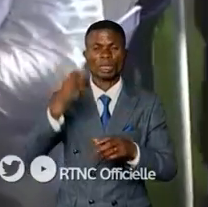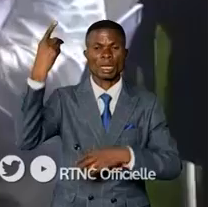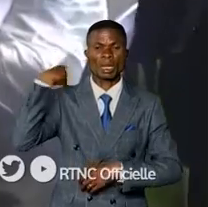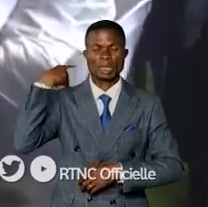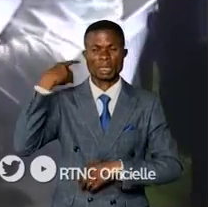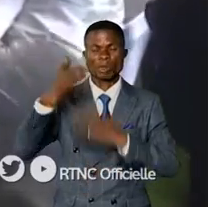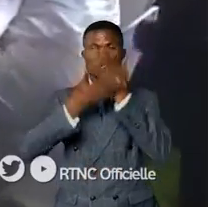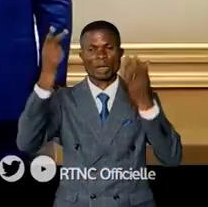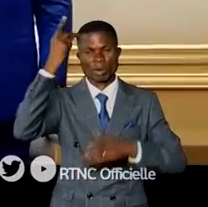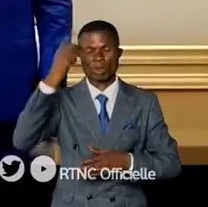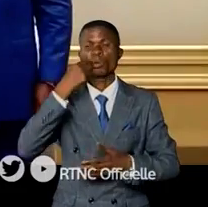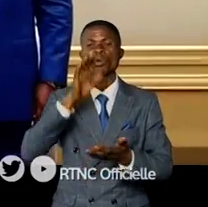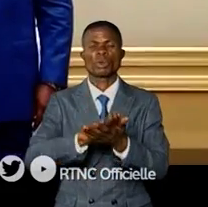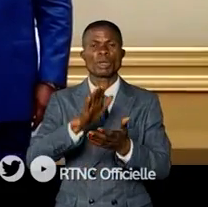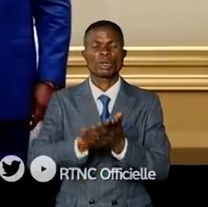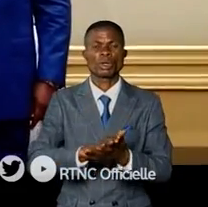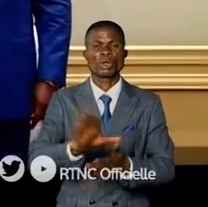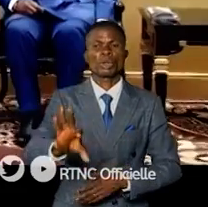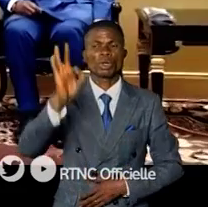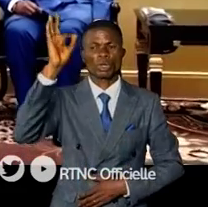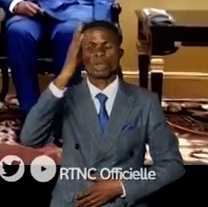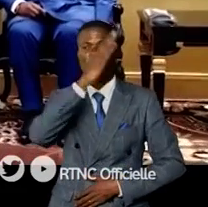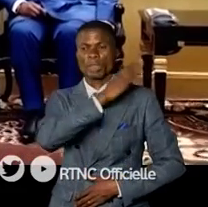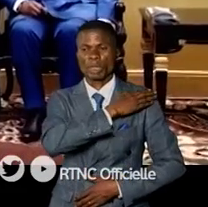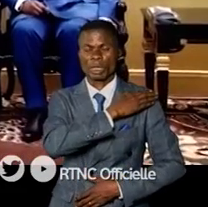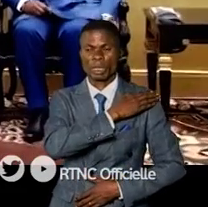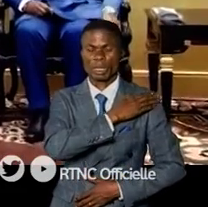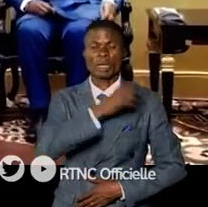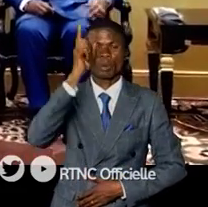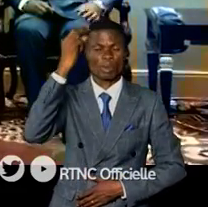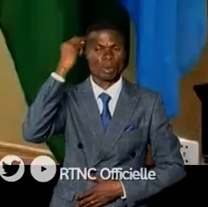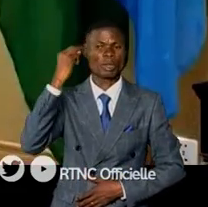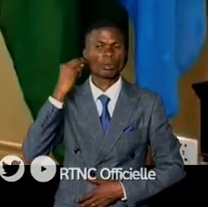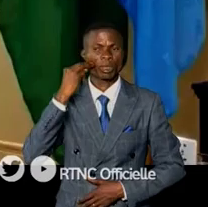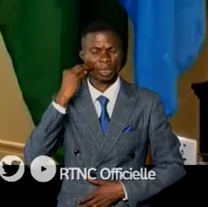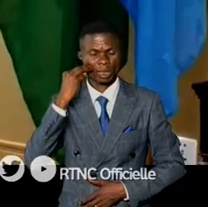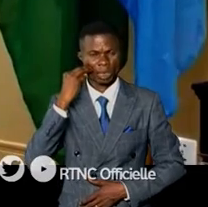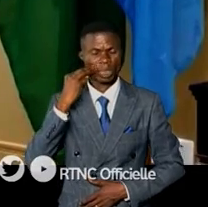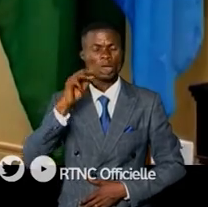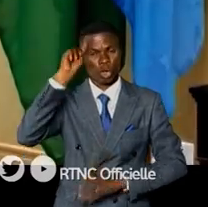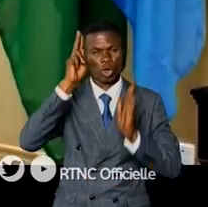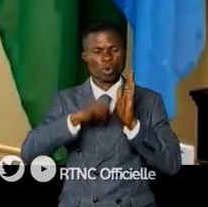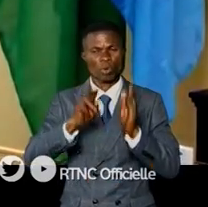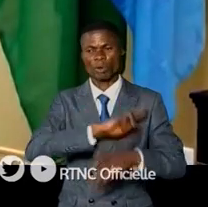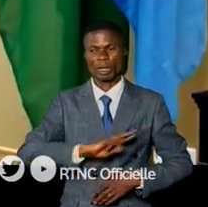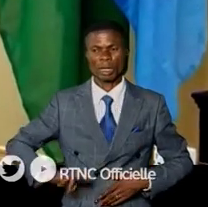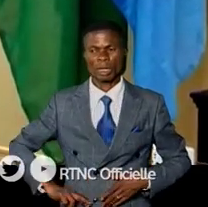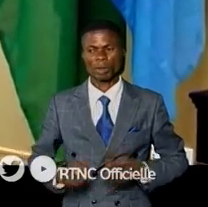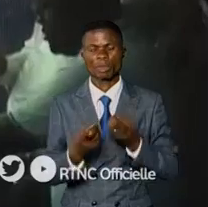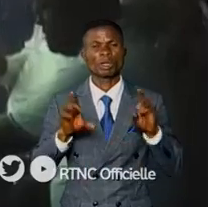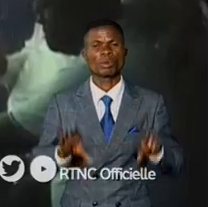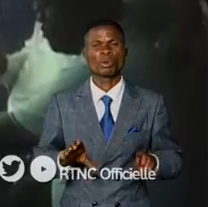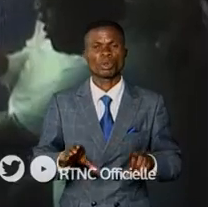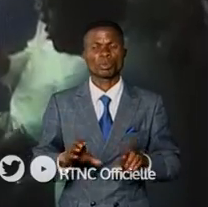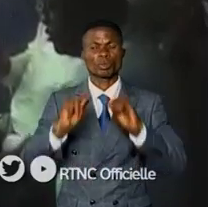Kinshasa se félicitent de la nomination de Samalou Kondé à la tête du gouvernement de la République démocratique du Congo.